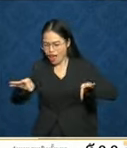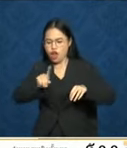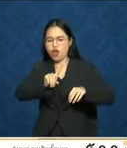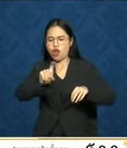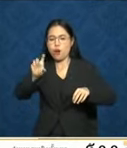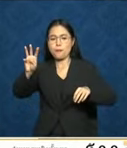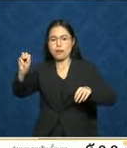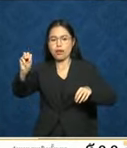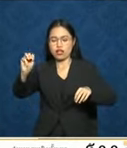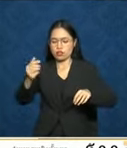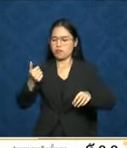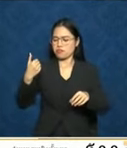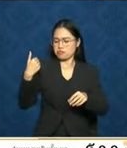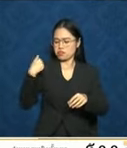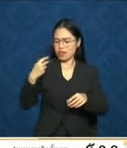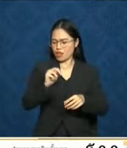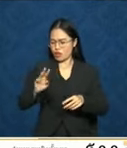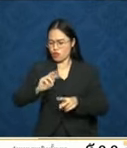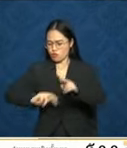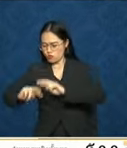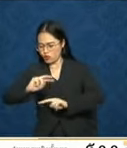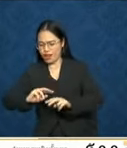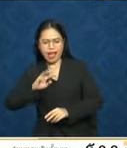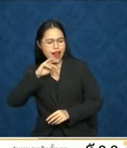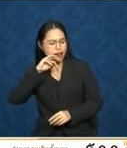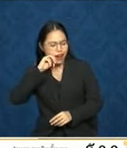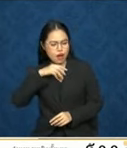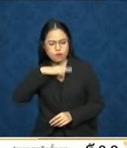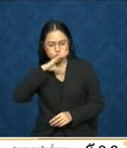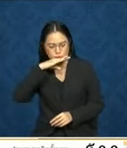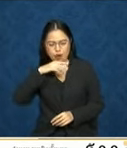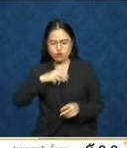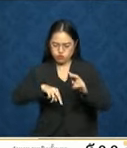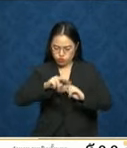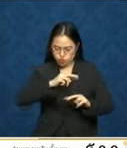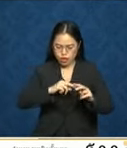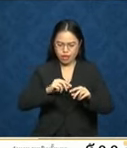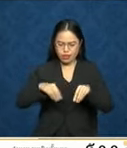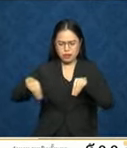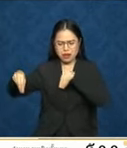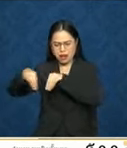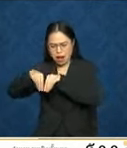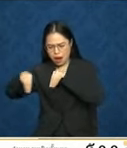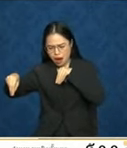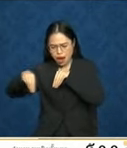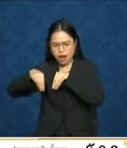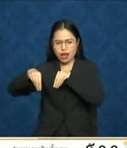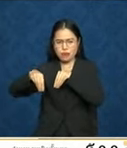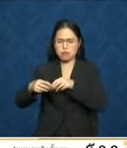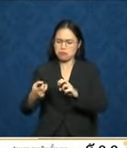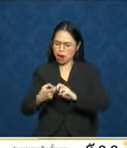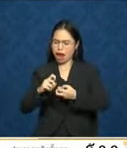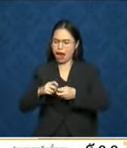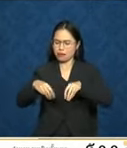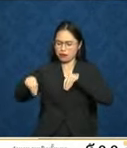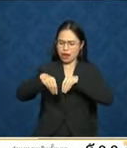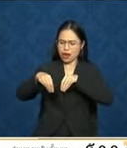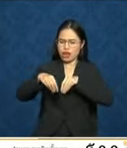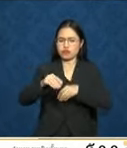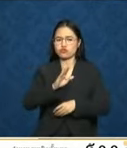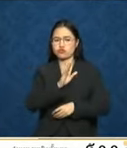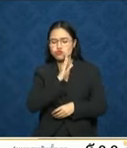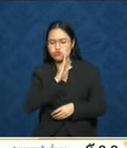กรมควบคุมมลพิษซึ่งเรื่องนี้ไม่มีปัญหาเรื่องบำบัดน้ำเสียแต่เรื่องใกล้จากแหล่งน้ำเนี่ย ะครับบางครั้งบางคราเนี่ยมันมีปัญหานะครับคนที่มีศักย